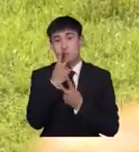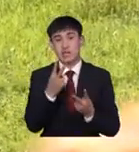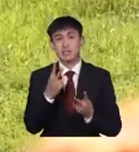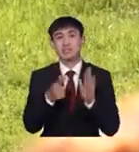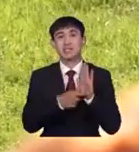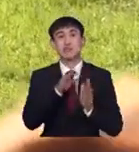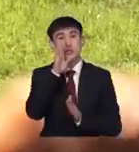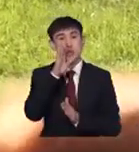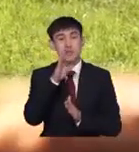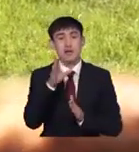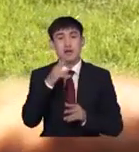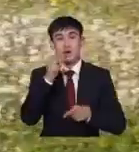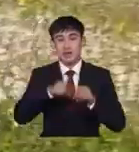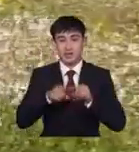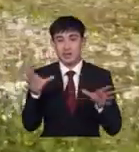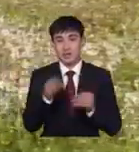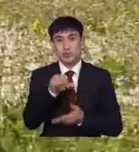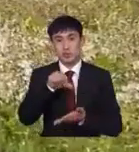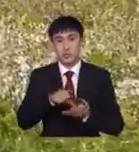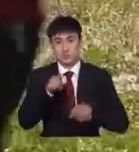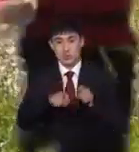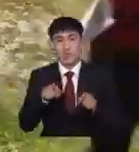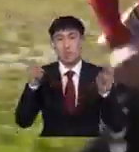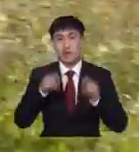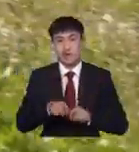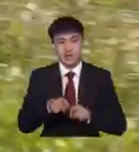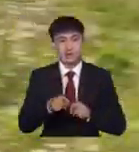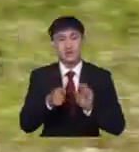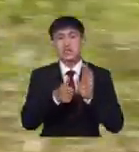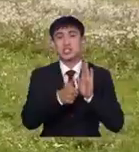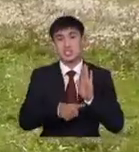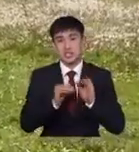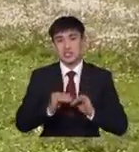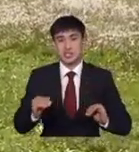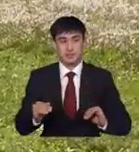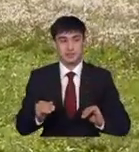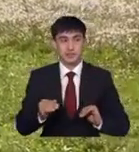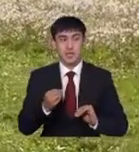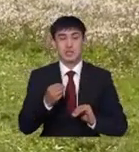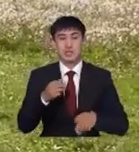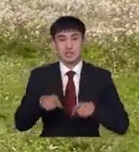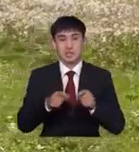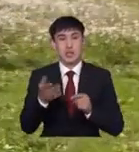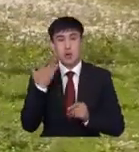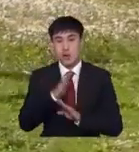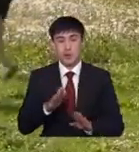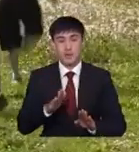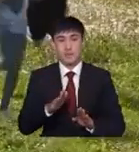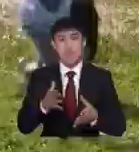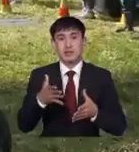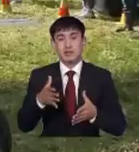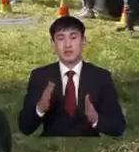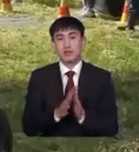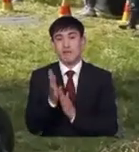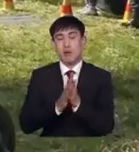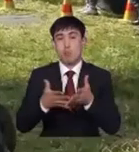7 утра, не отставая от родителей, поучаствовать в забеге приехали порядка 60 детей. Трек был не самым легким. Трава мокрая после